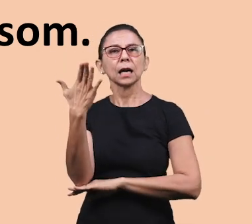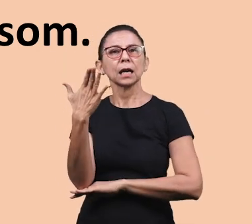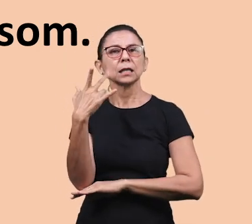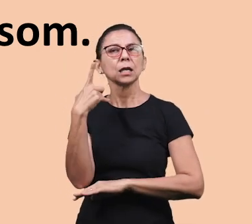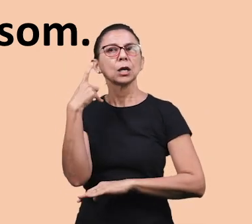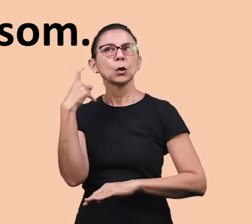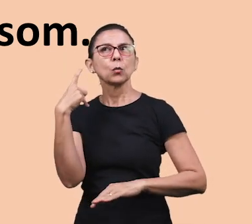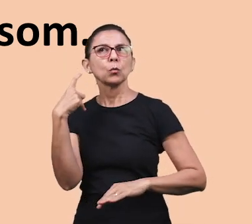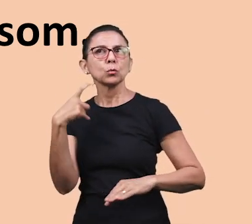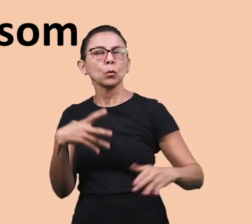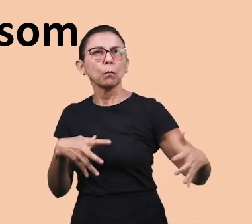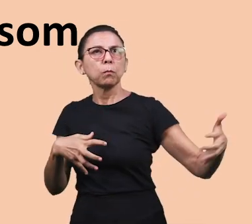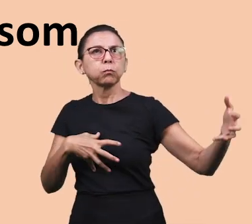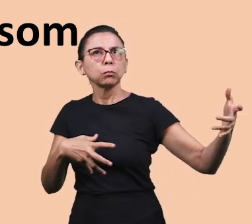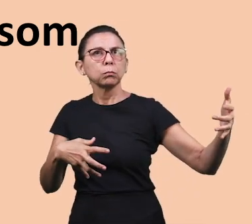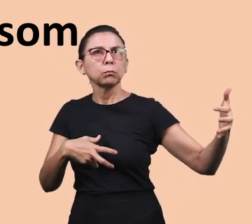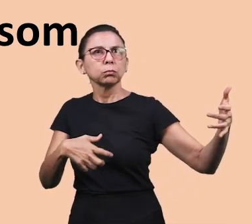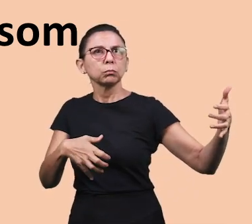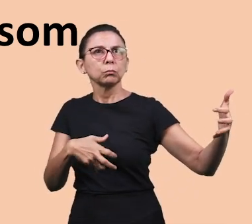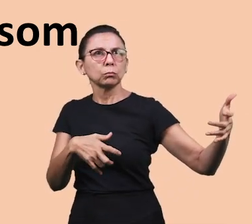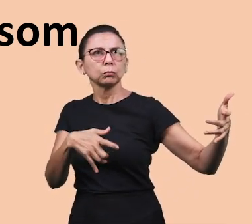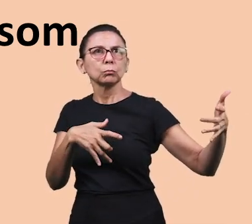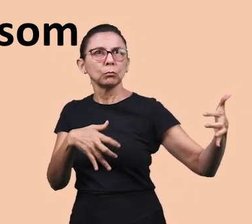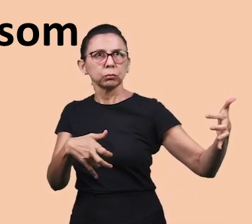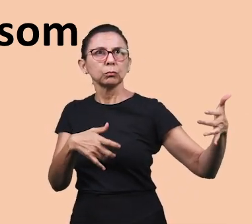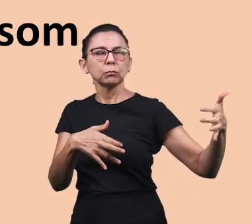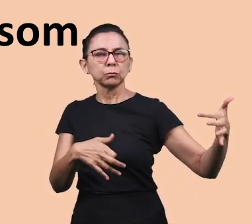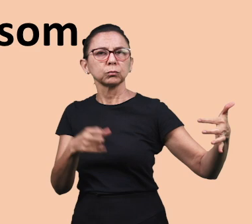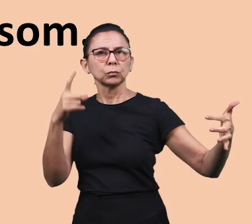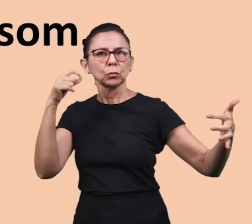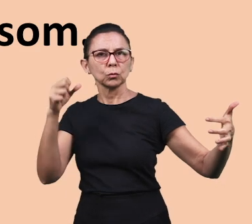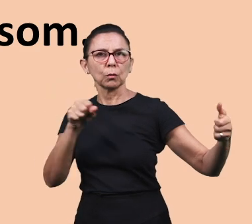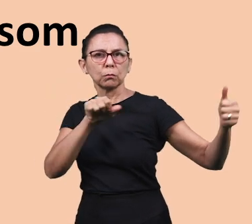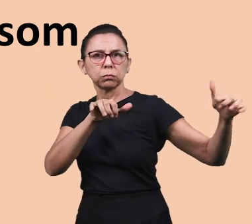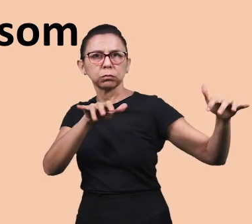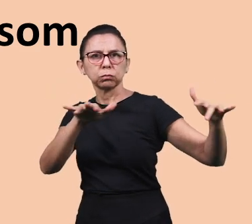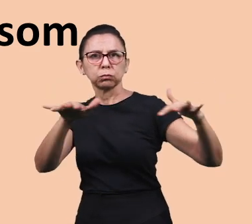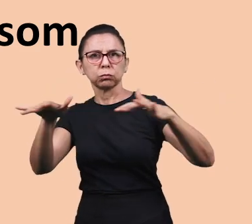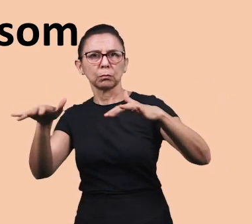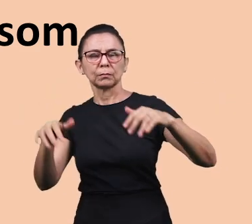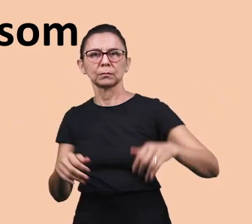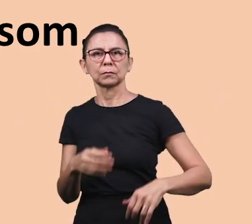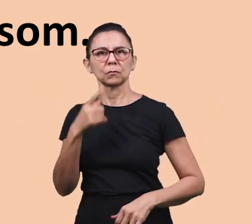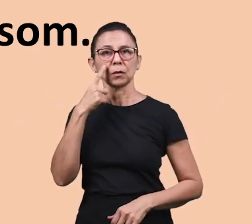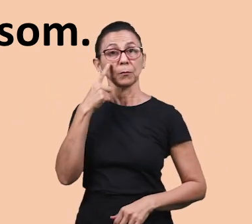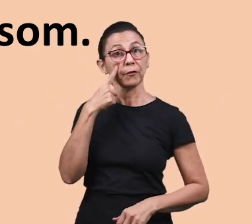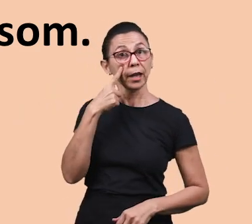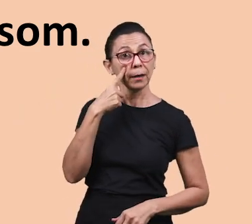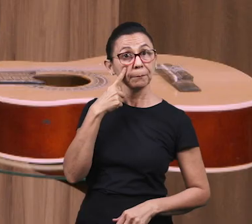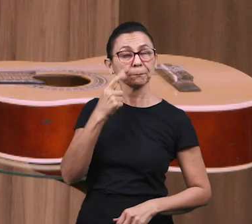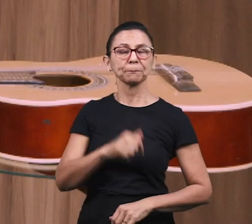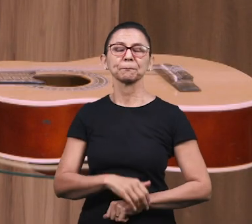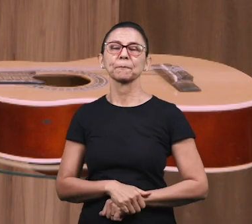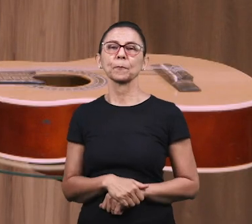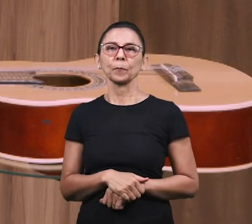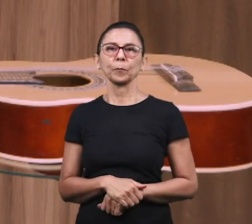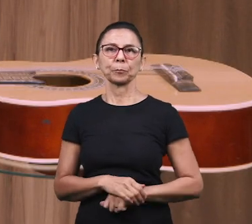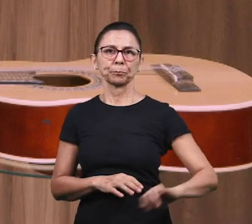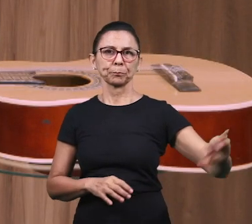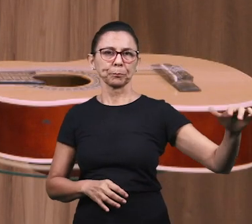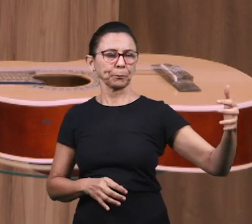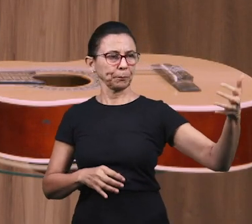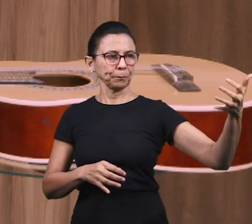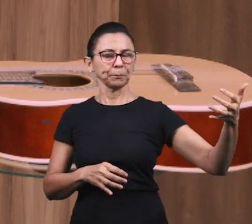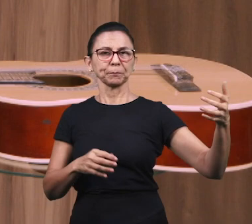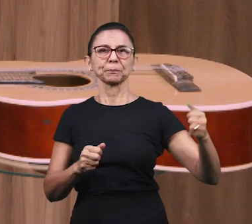qui génère une acoustique qui facilite la propagation du son. Nous allons voir les parties de la guitare. Ici, nous